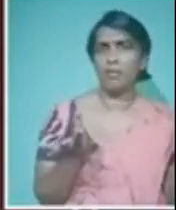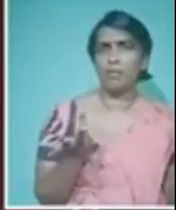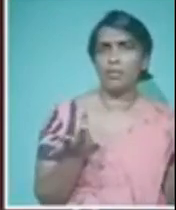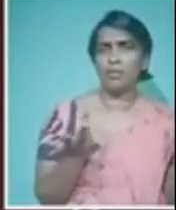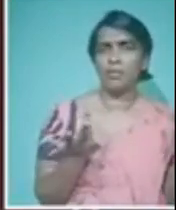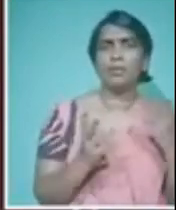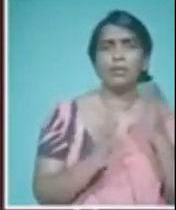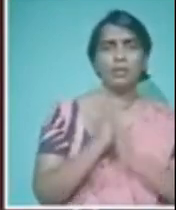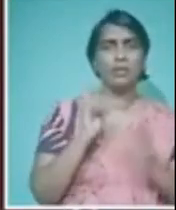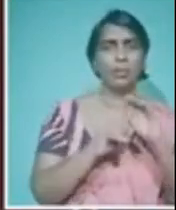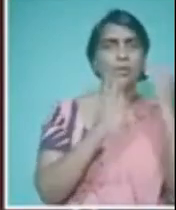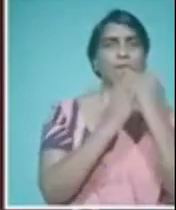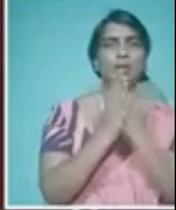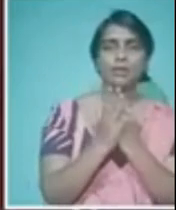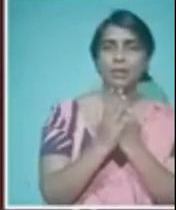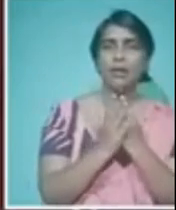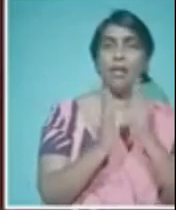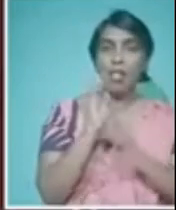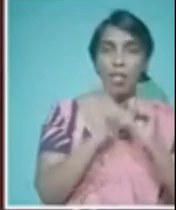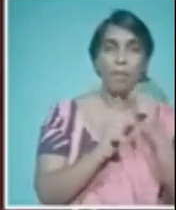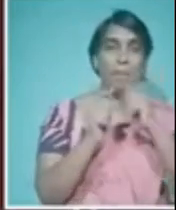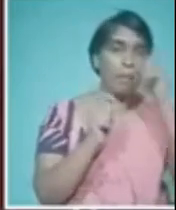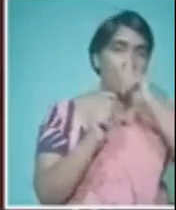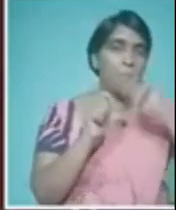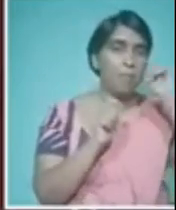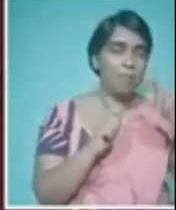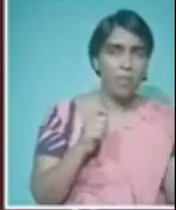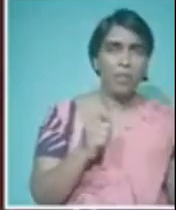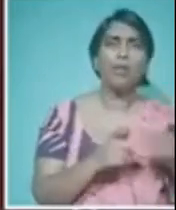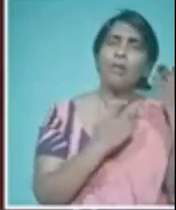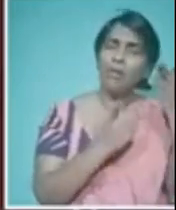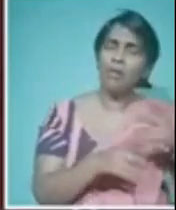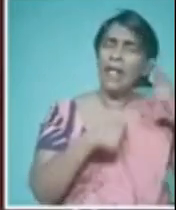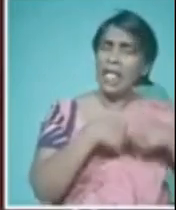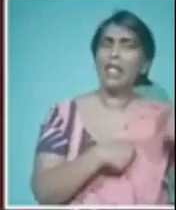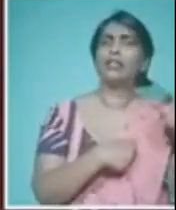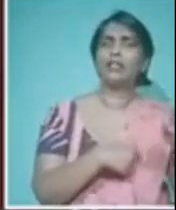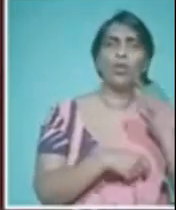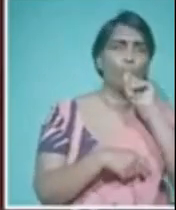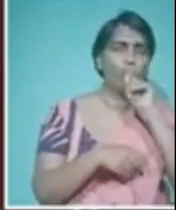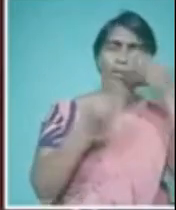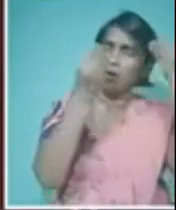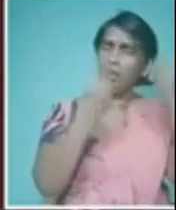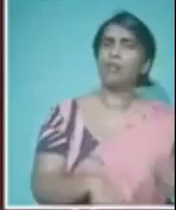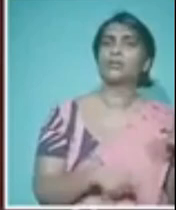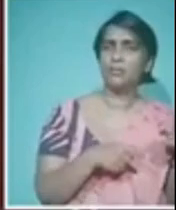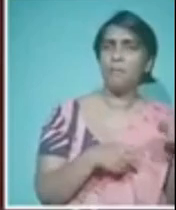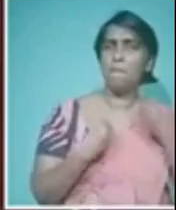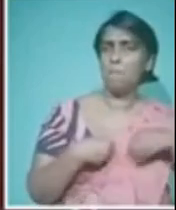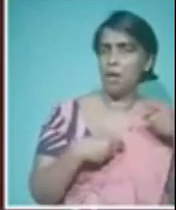ලබන්නේ? අමාත්‍යවරයාම කියනකොට ඒක පාඩු ලබනවා පඩිගියවන්න විදියක් නැහැ කියලා. ඒකම තමයි හේතුව රූපවාහිනියේ ආයතනය පාඩු